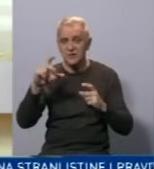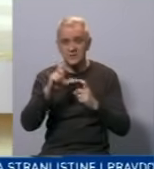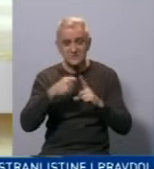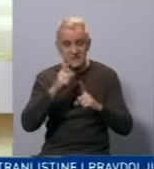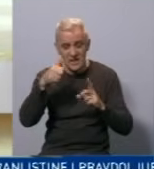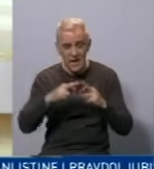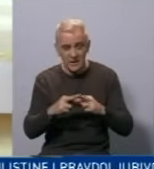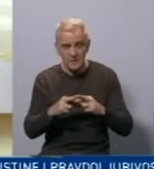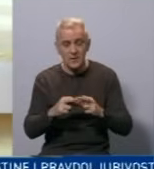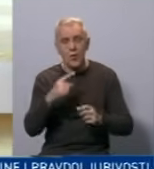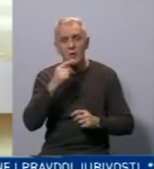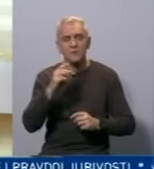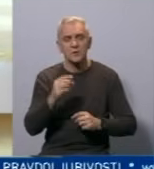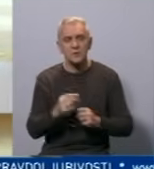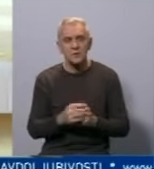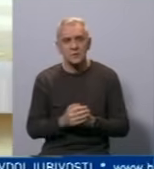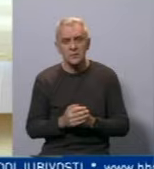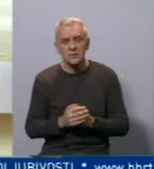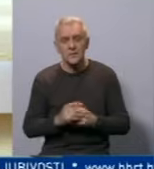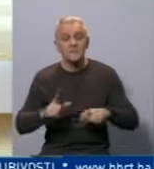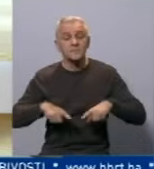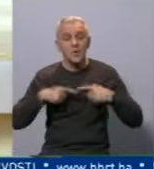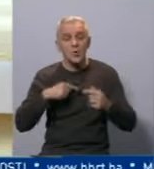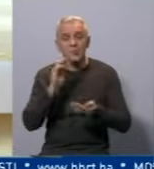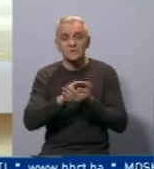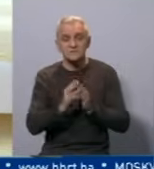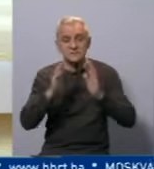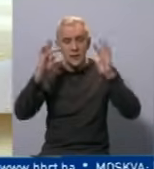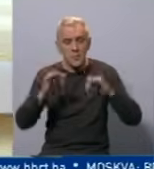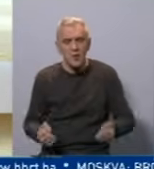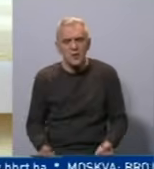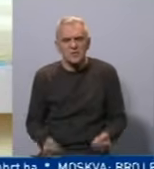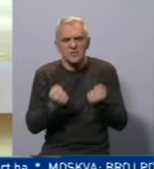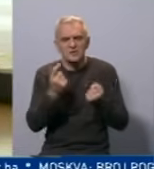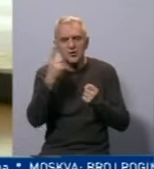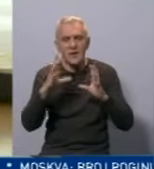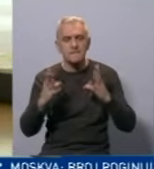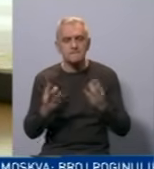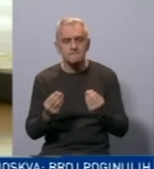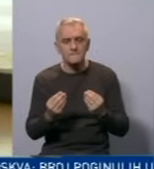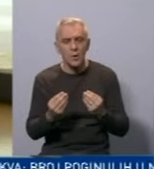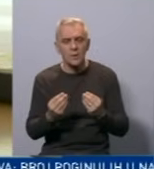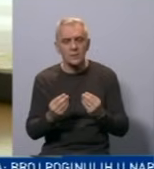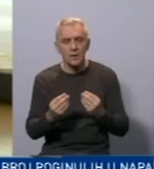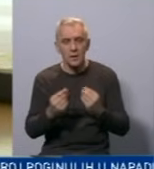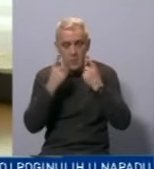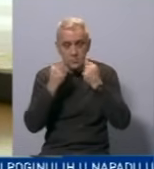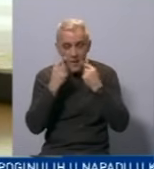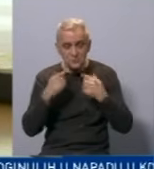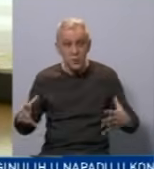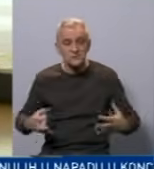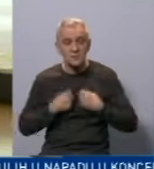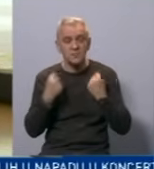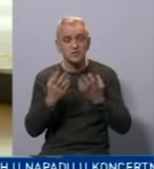meso, govori noća, jutros je snijeg pao težak i mokar, plaču za prepaštene